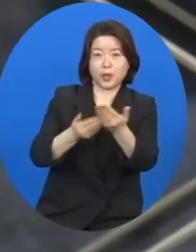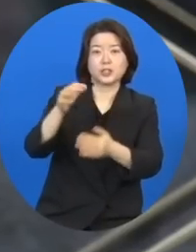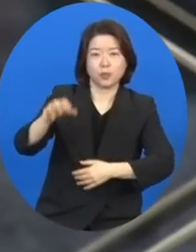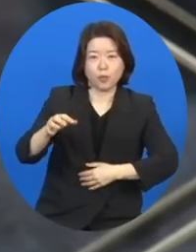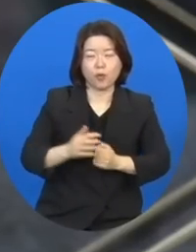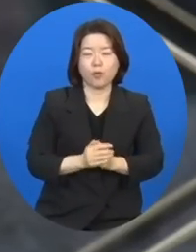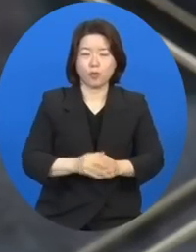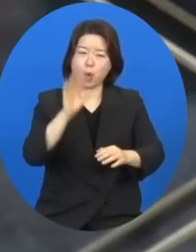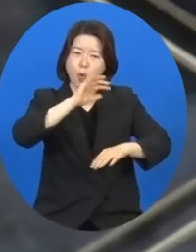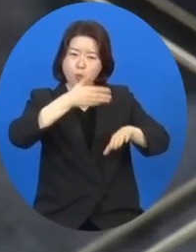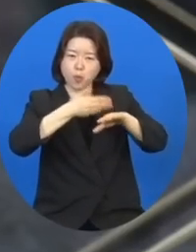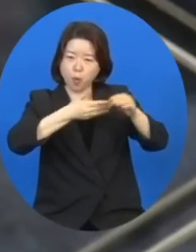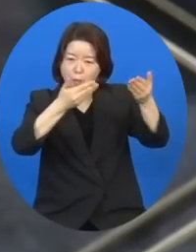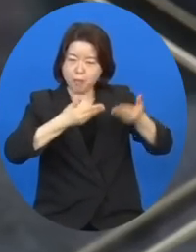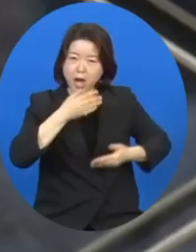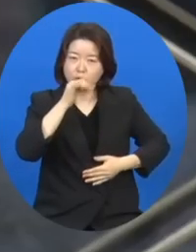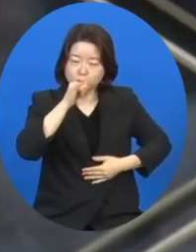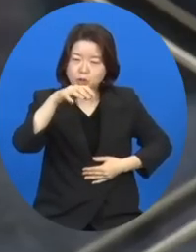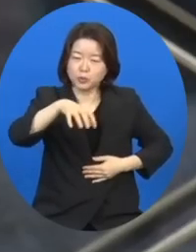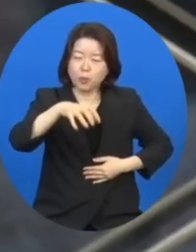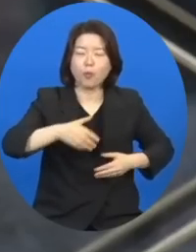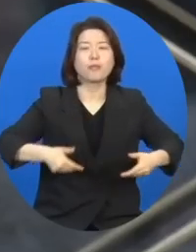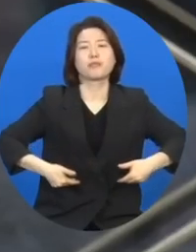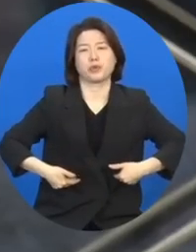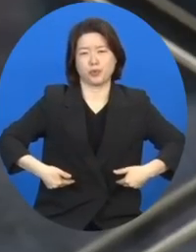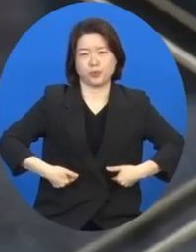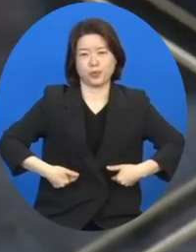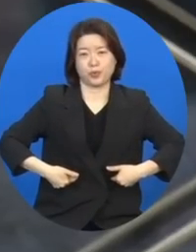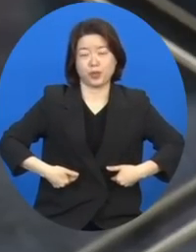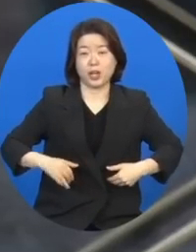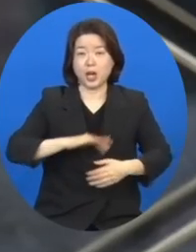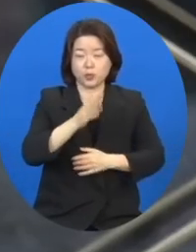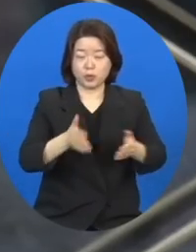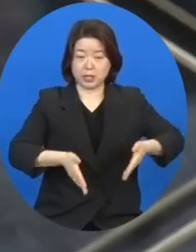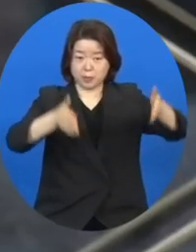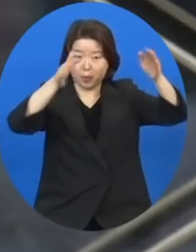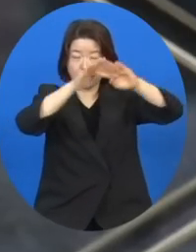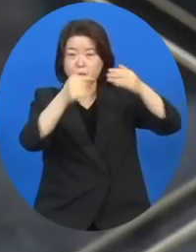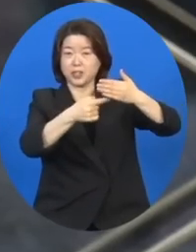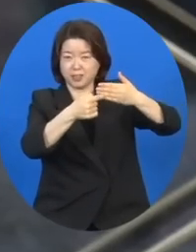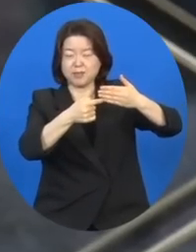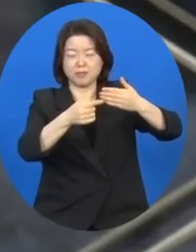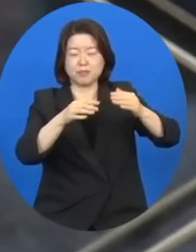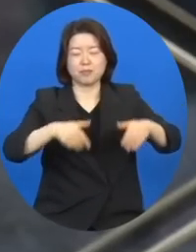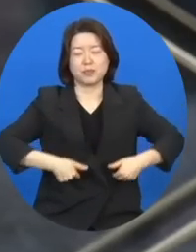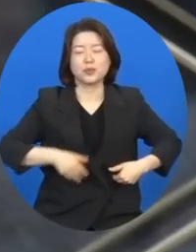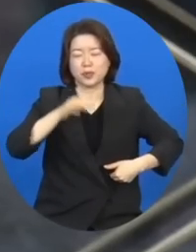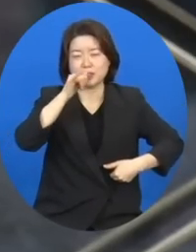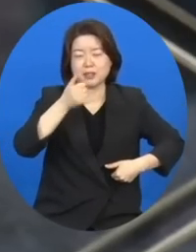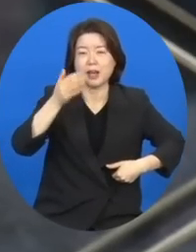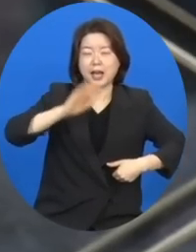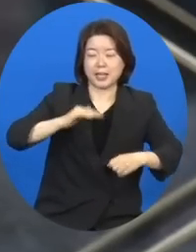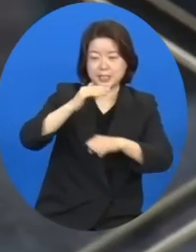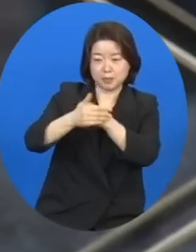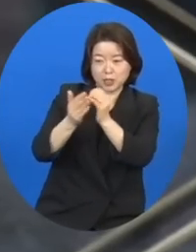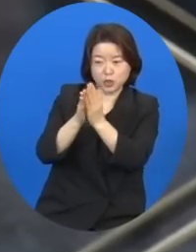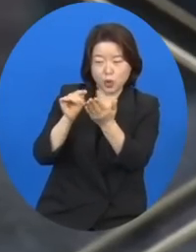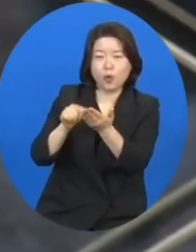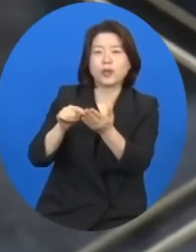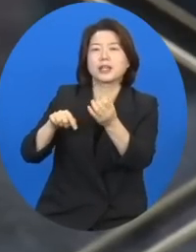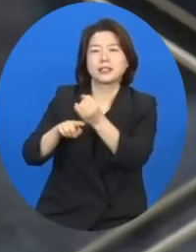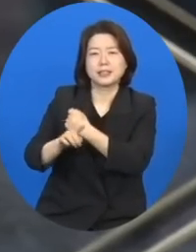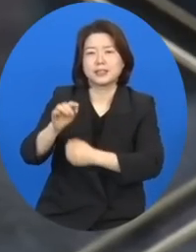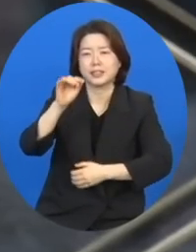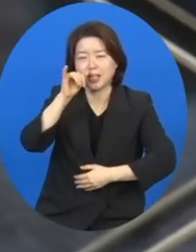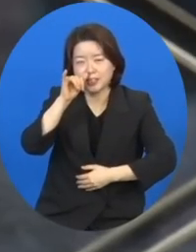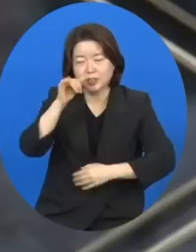또 훈련받을 수 있는 그런 곳이 필요하기 때문에 우리가 빌딩이 필요한 것이죠. 그러나 성경은 교회는 바로